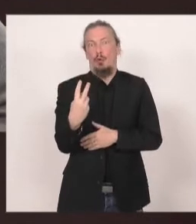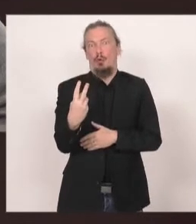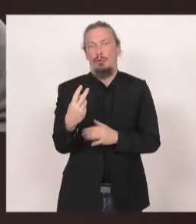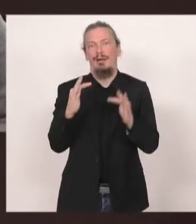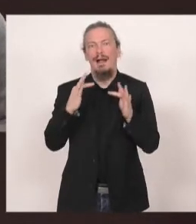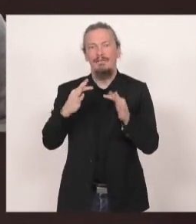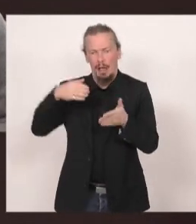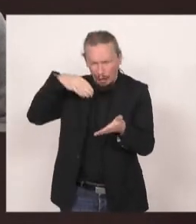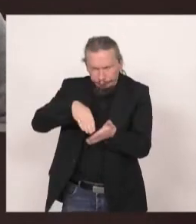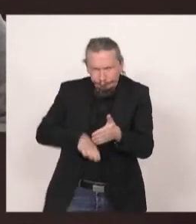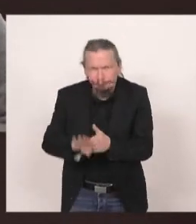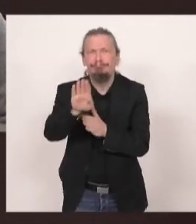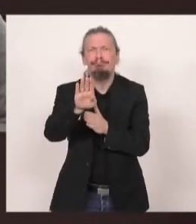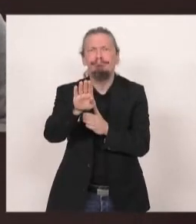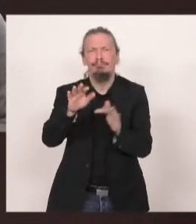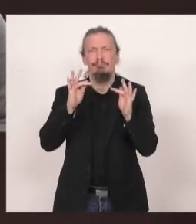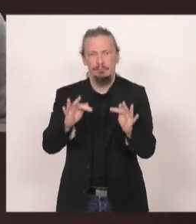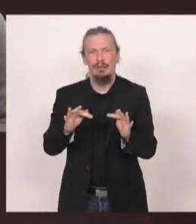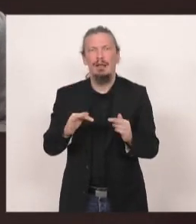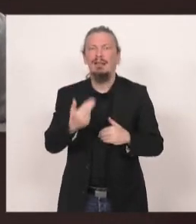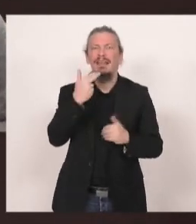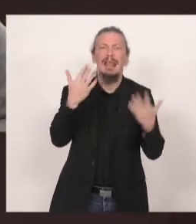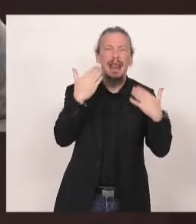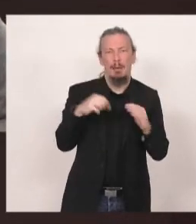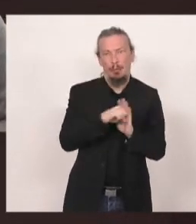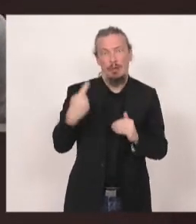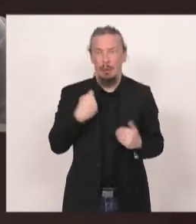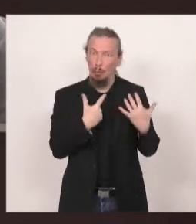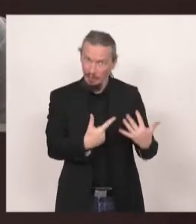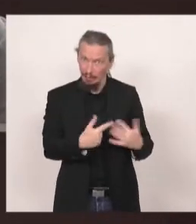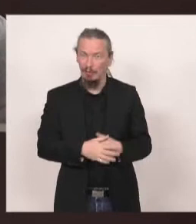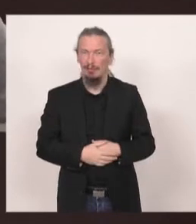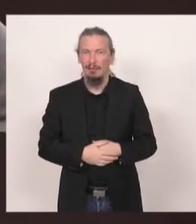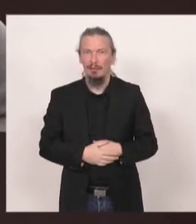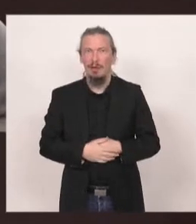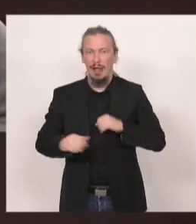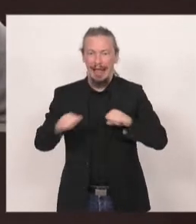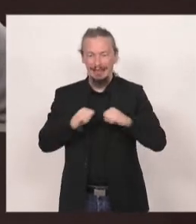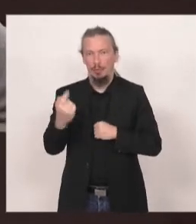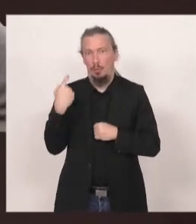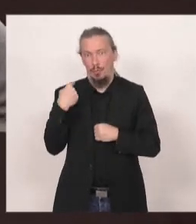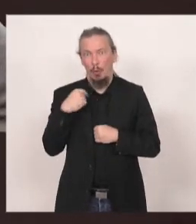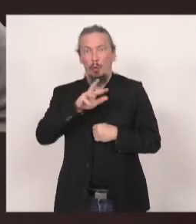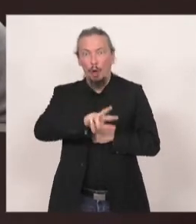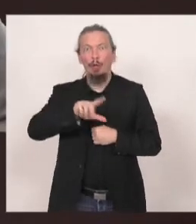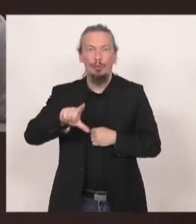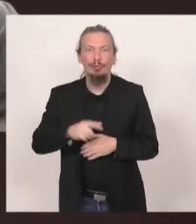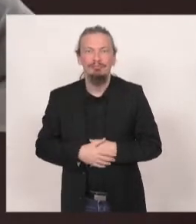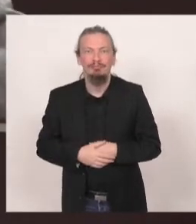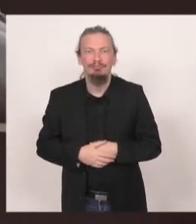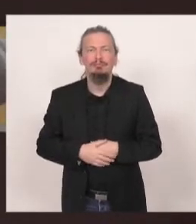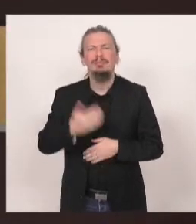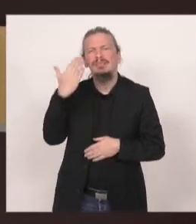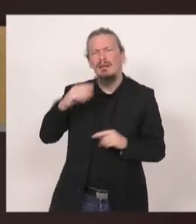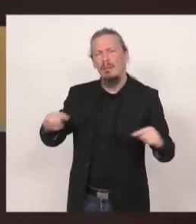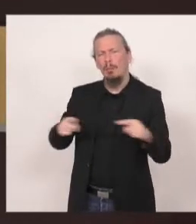la résilience, c'est la priorité numéro 7 sur la qualité de l'air, et c'est même plus précisément l'action numéro 32, puisqu'il faut bien dire que le plan